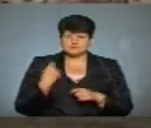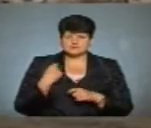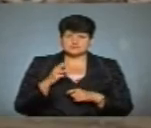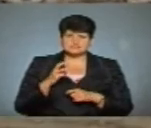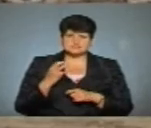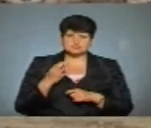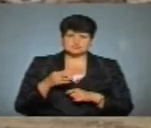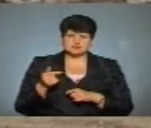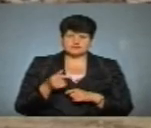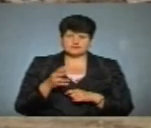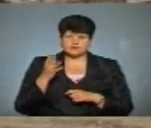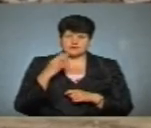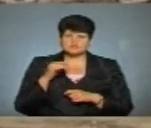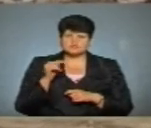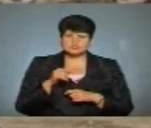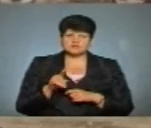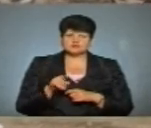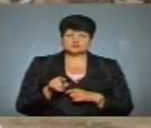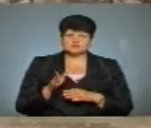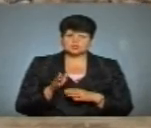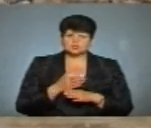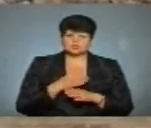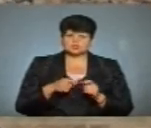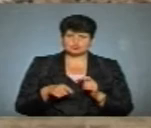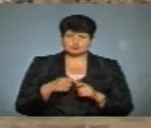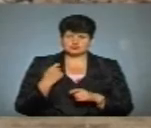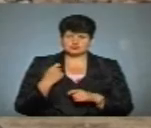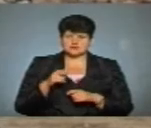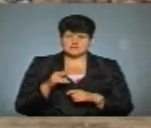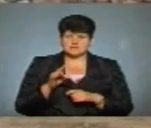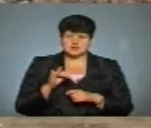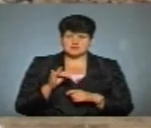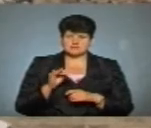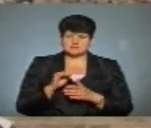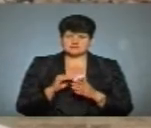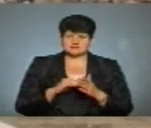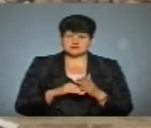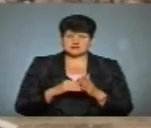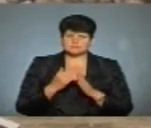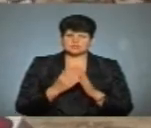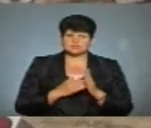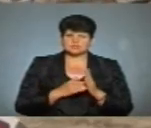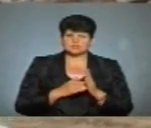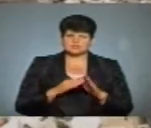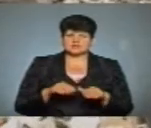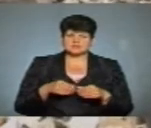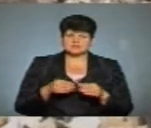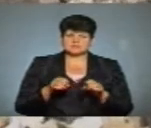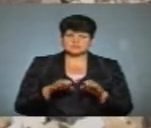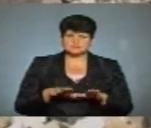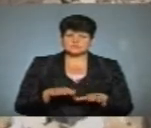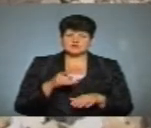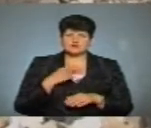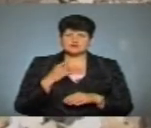340 гривень, врахувавши те, що він усунув порушення при складанні протоколу і винесенні постанови. За